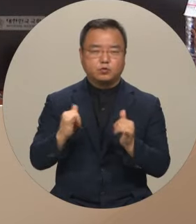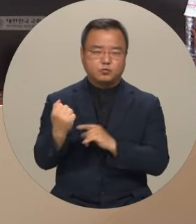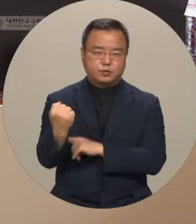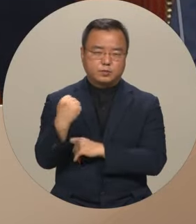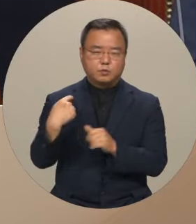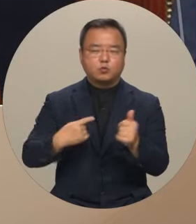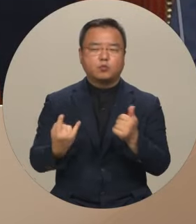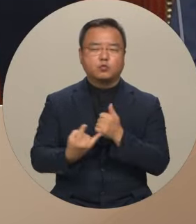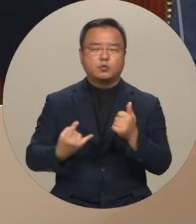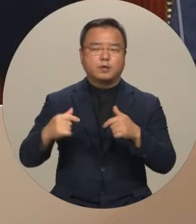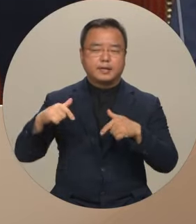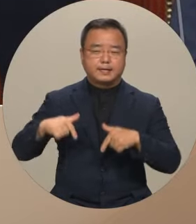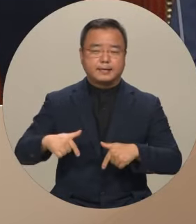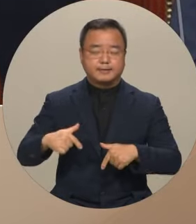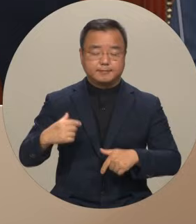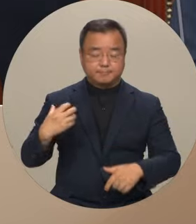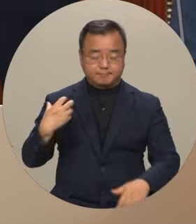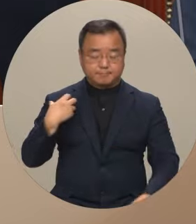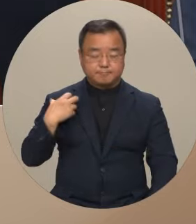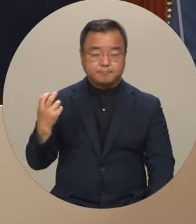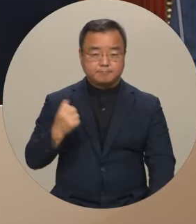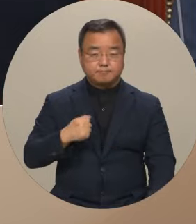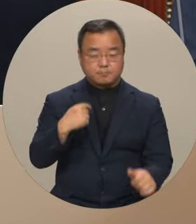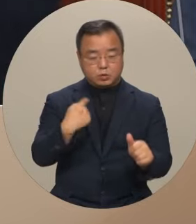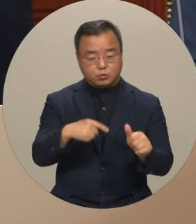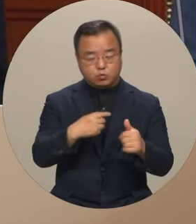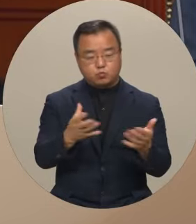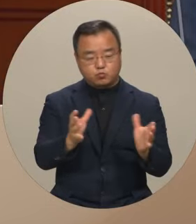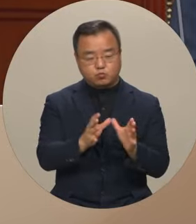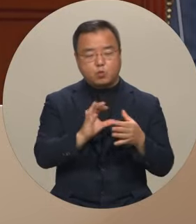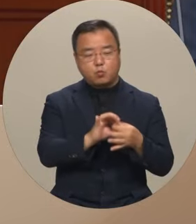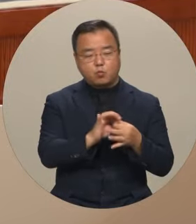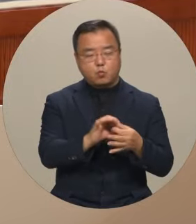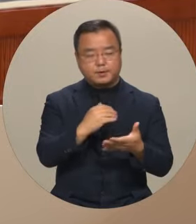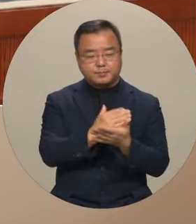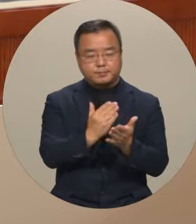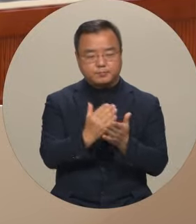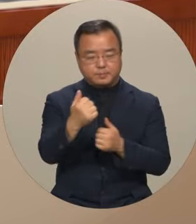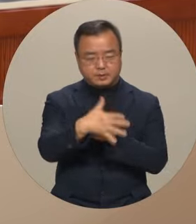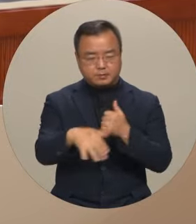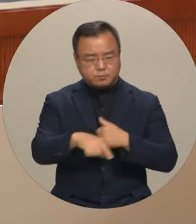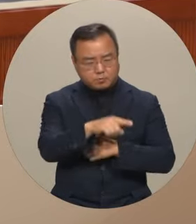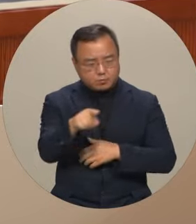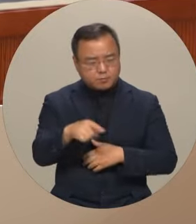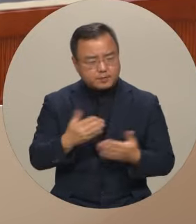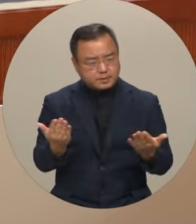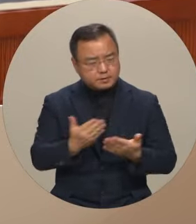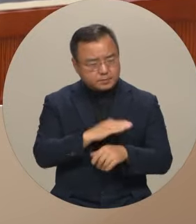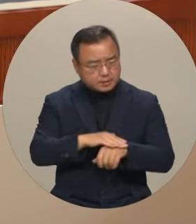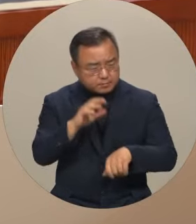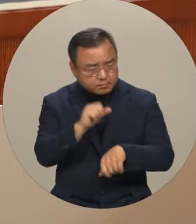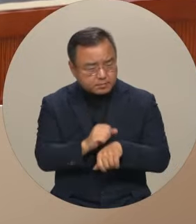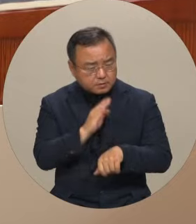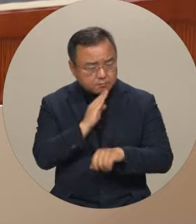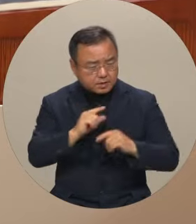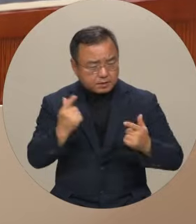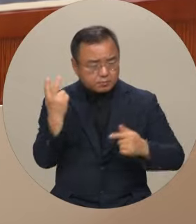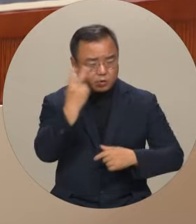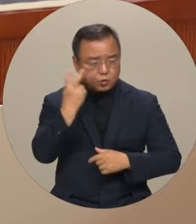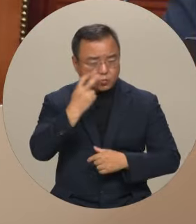1년 동안 교육부와 관련된 기관이 어떻게 일을 해 왔는지 꼼꼼하게 점검할 예정입니다 의대 정 과 같은